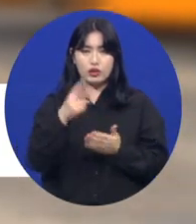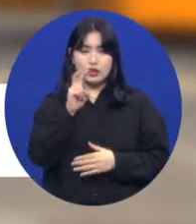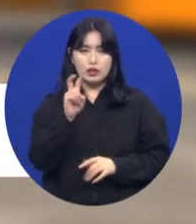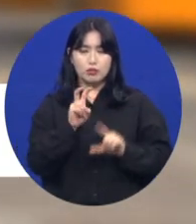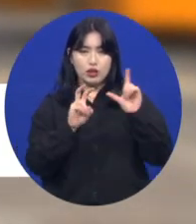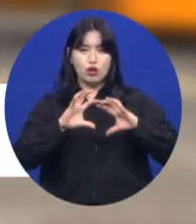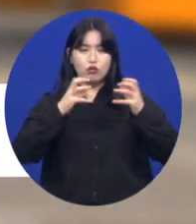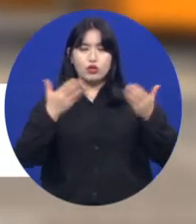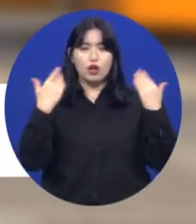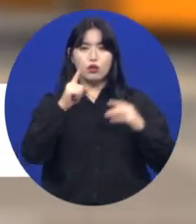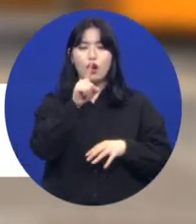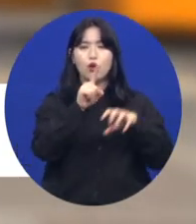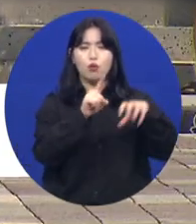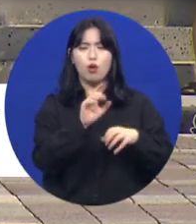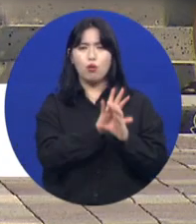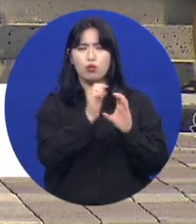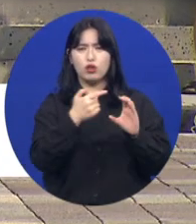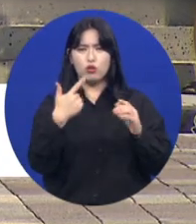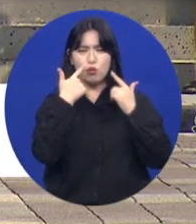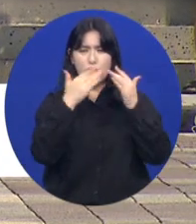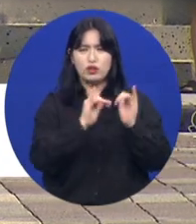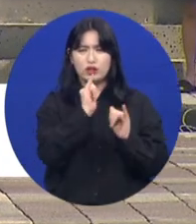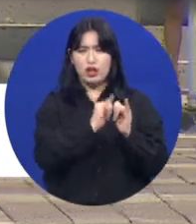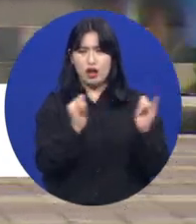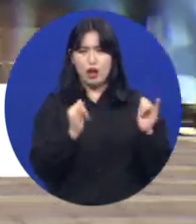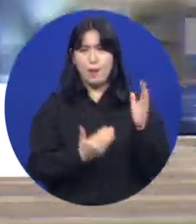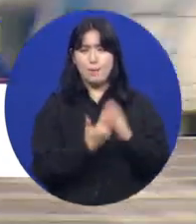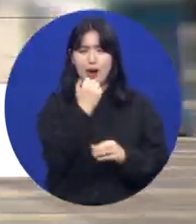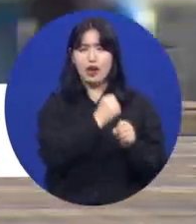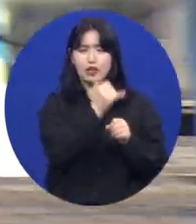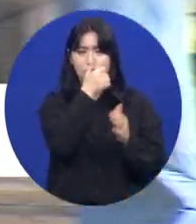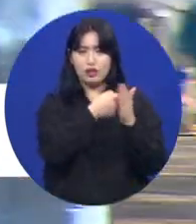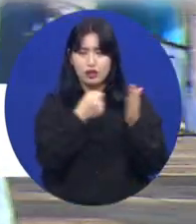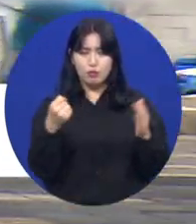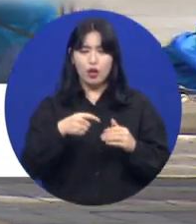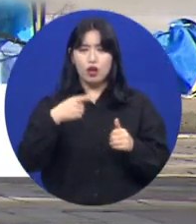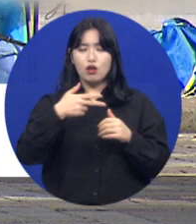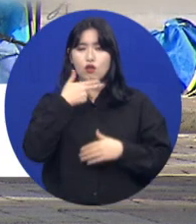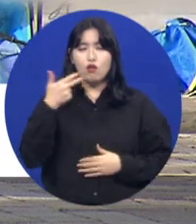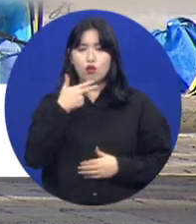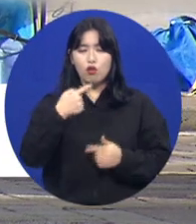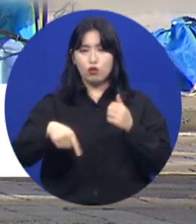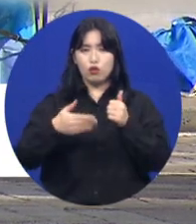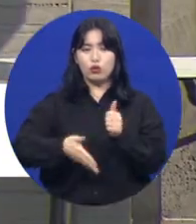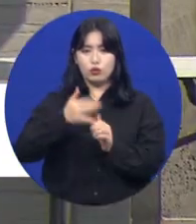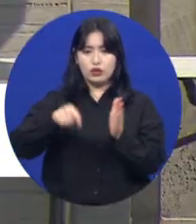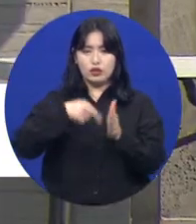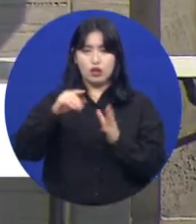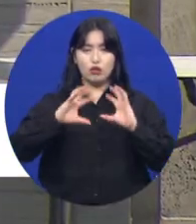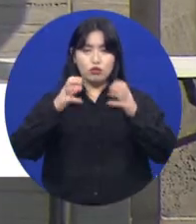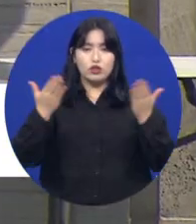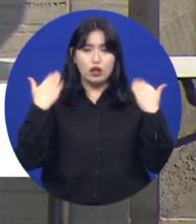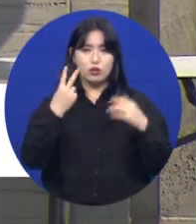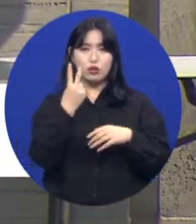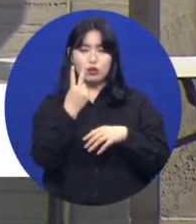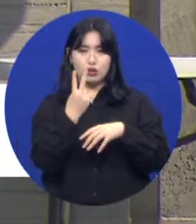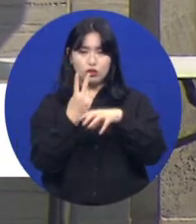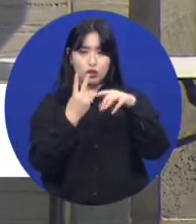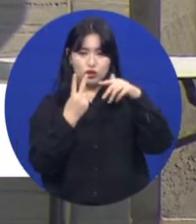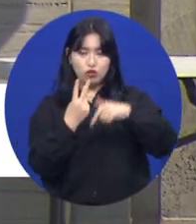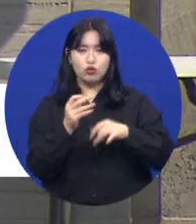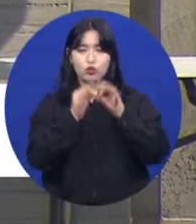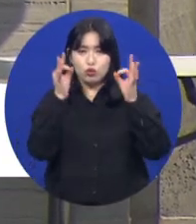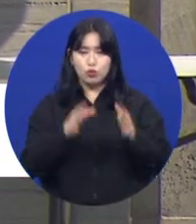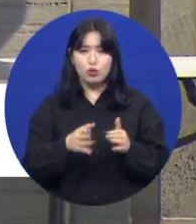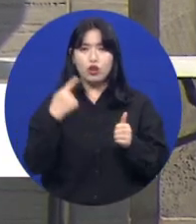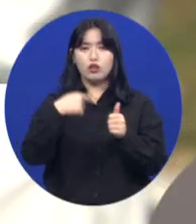20일 국제학교 한 곳에서 코로나19 확진자가 발생함에 따라 영어교육도 시내 국제학교 4곳에 2주간 원격 수업을